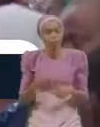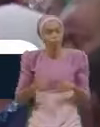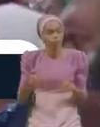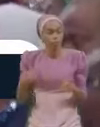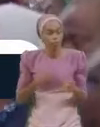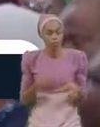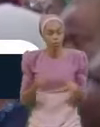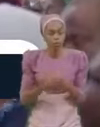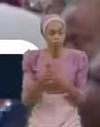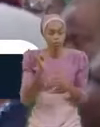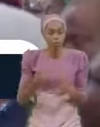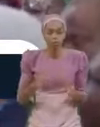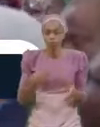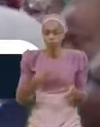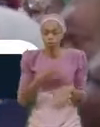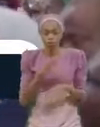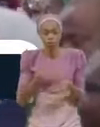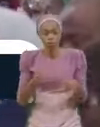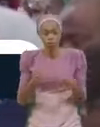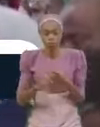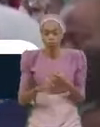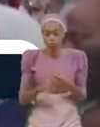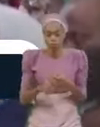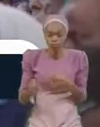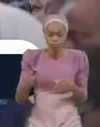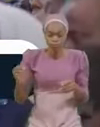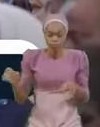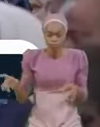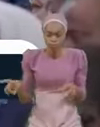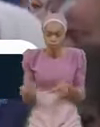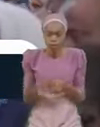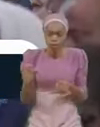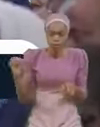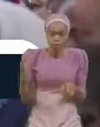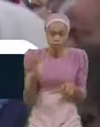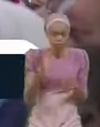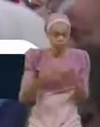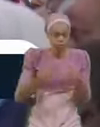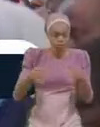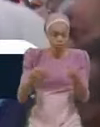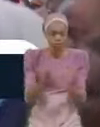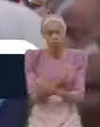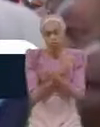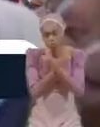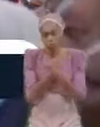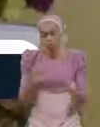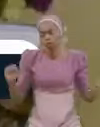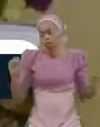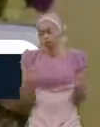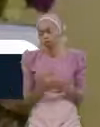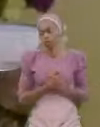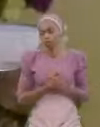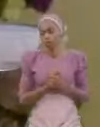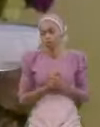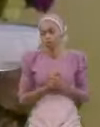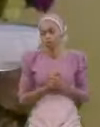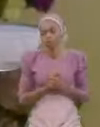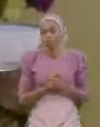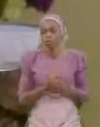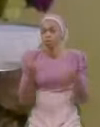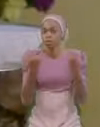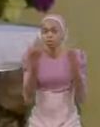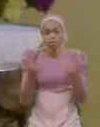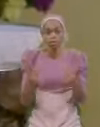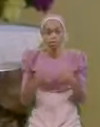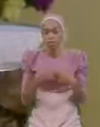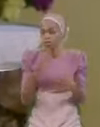diable nous sommes appelés à les conduire au salut merci les pécheurs sont